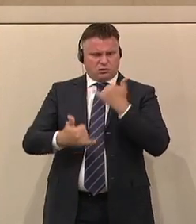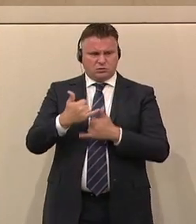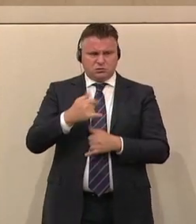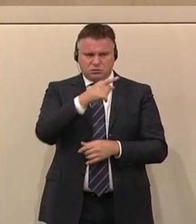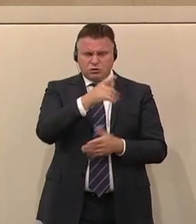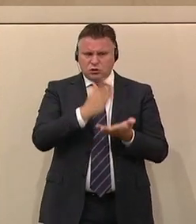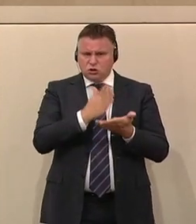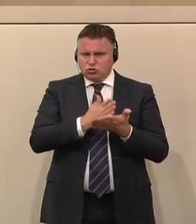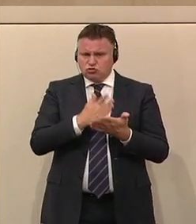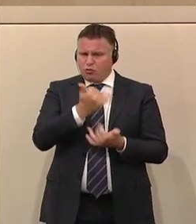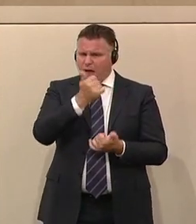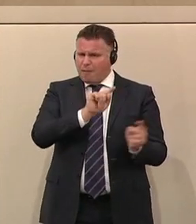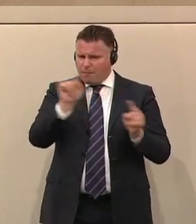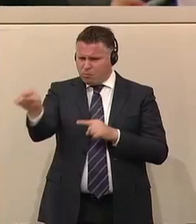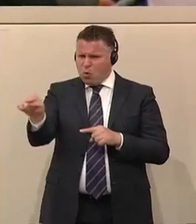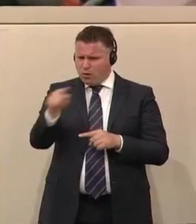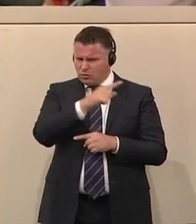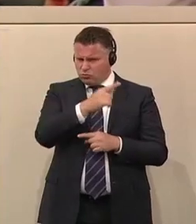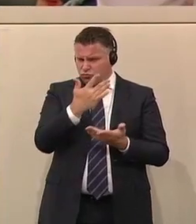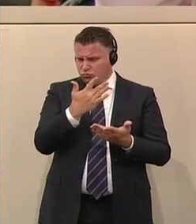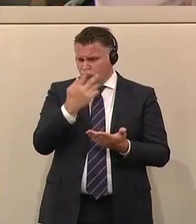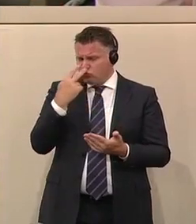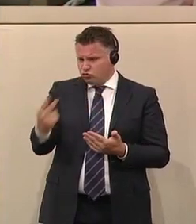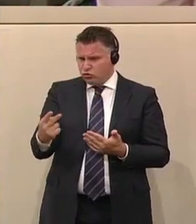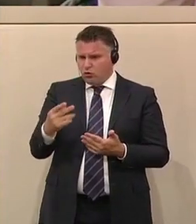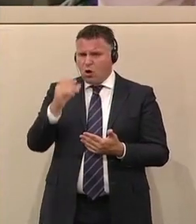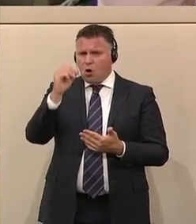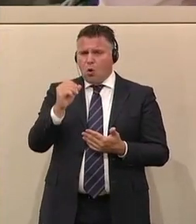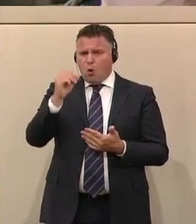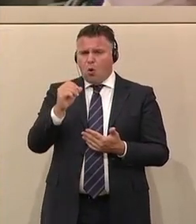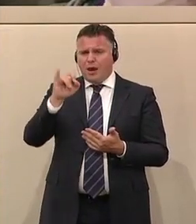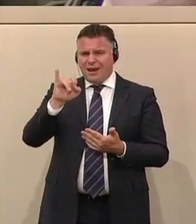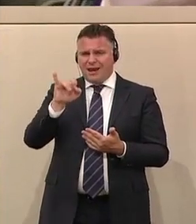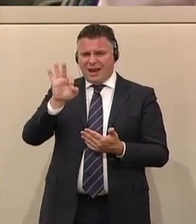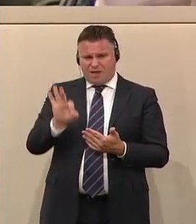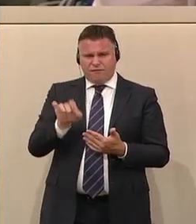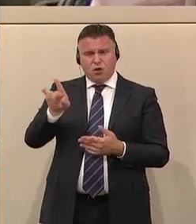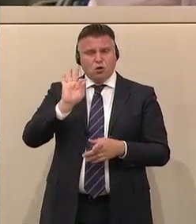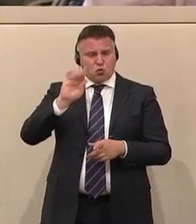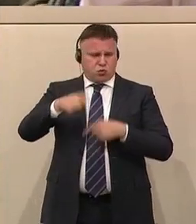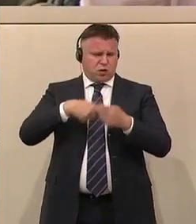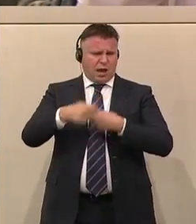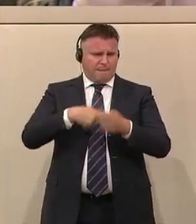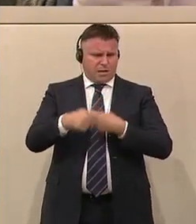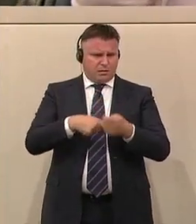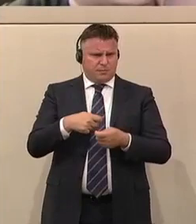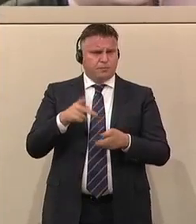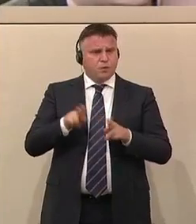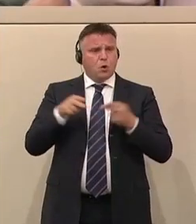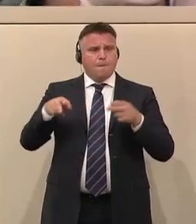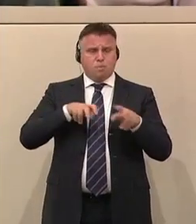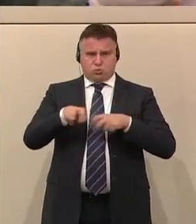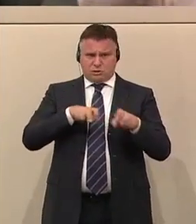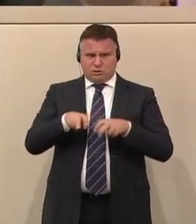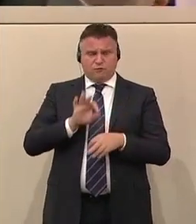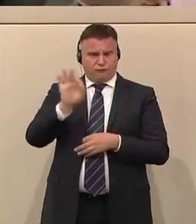Sie schon mal dort waren. Ich habe mir das angesehen im ÖIF und die leisten wirklich hervorragende Arbeit. Und die Bundesregierung stellt sicher, dass